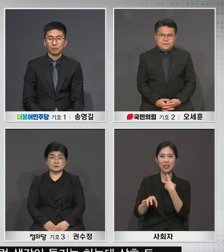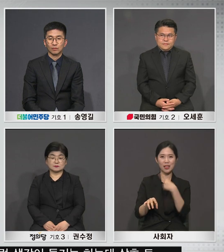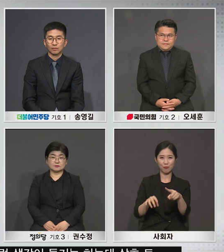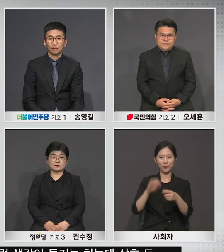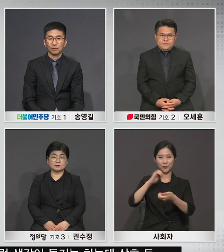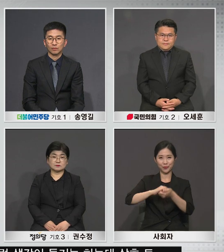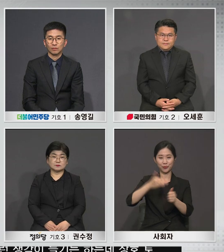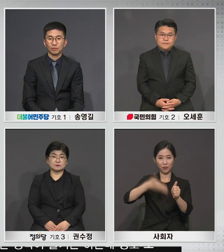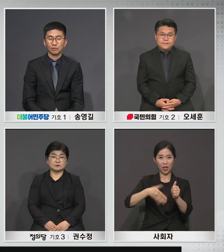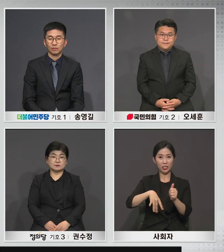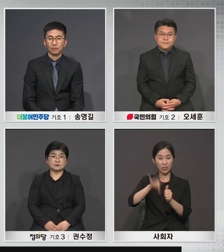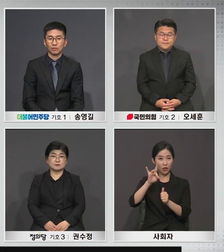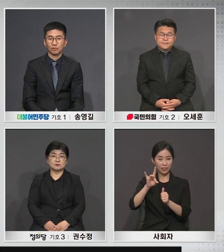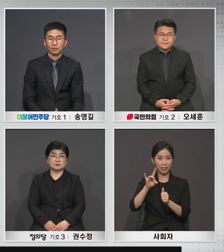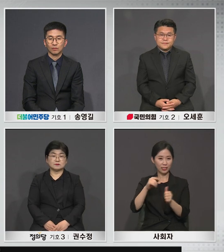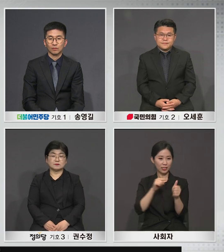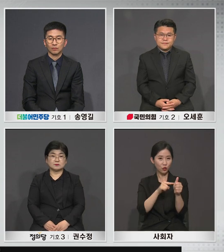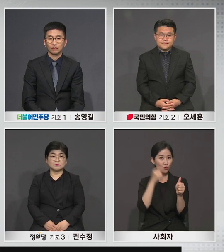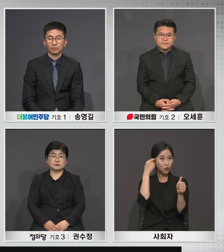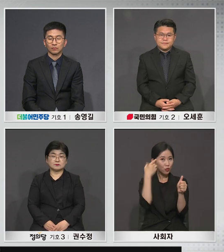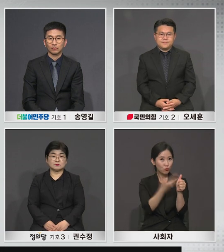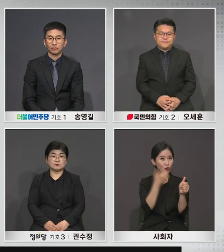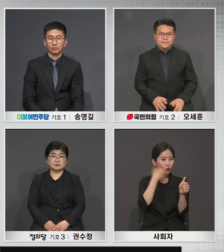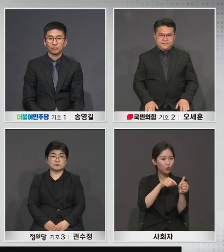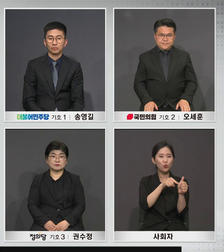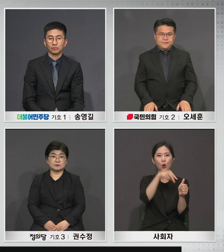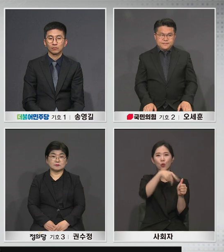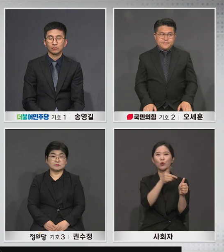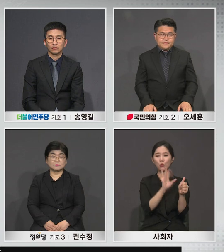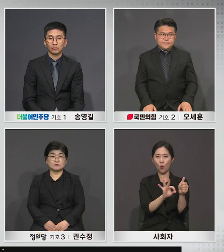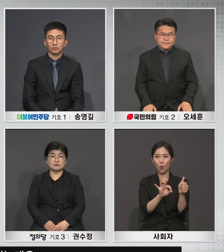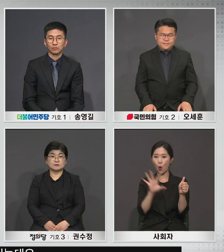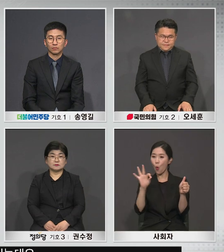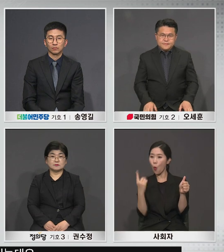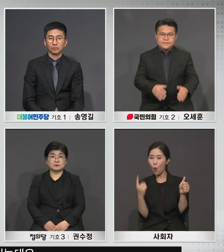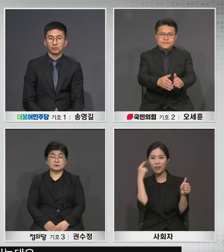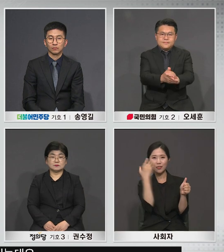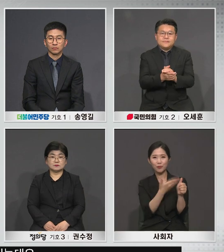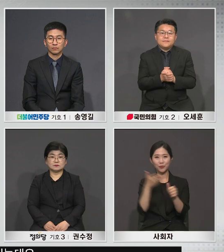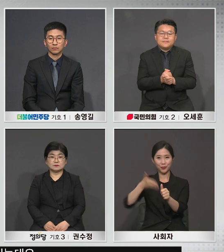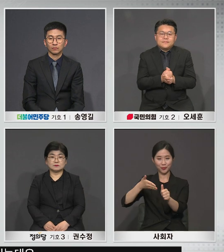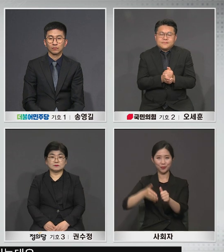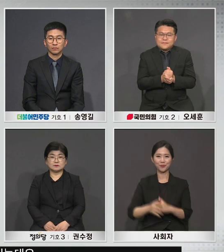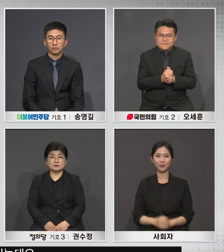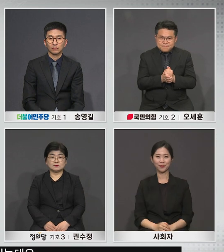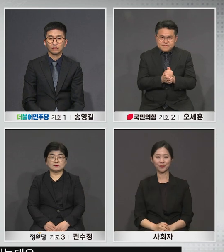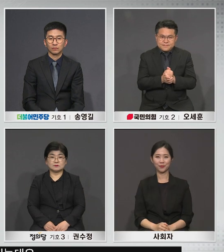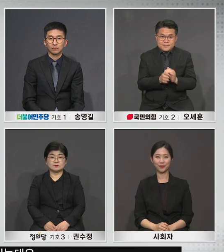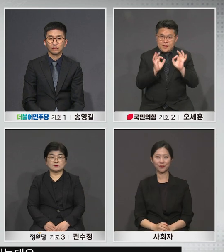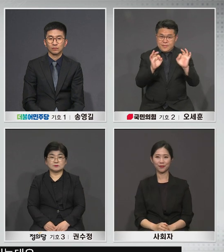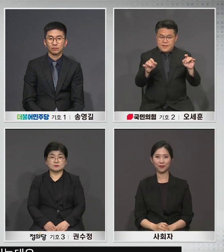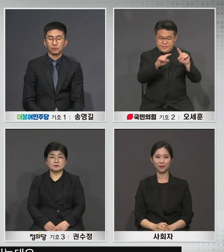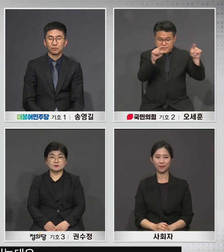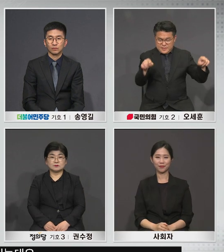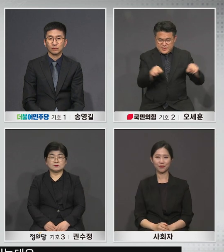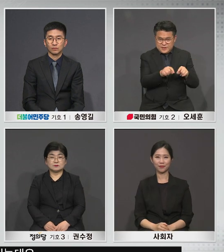질문을 주시는 방식입니다. 먼저 오세훈 후보께서 30초 질문해 주시죠. 네, 이렇게 폐기물 발생량은 줄이고